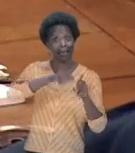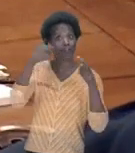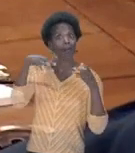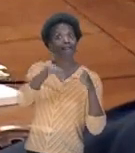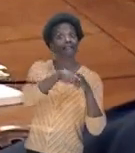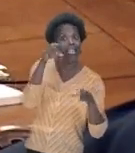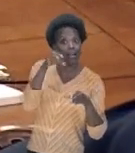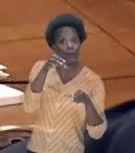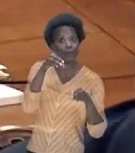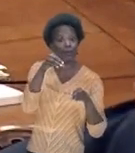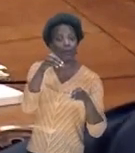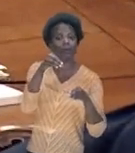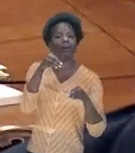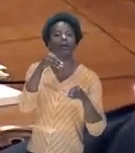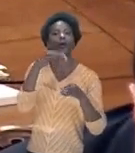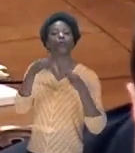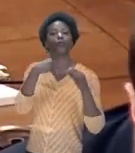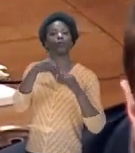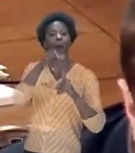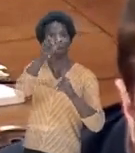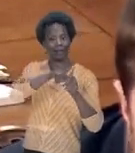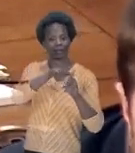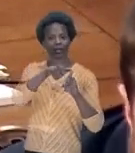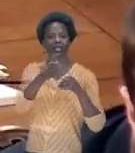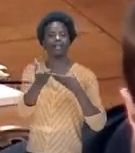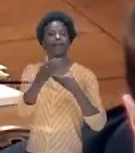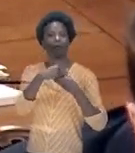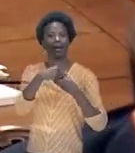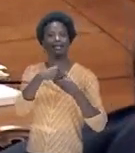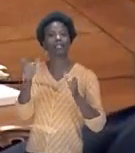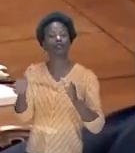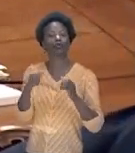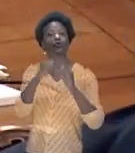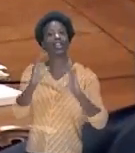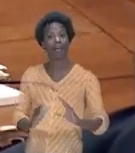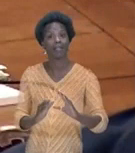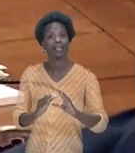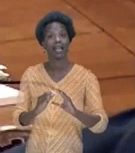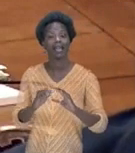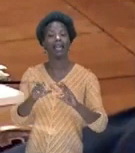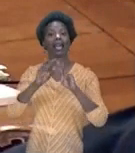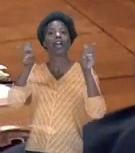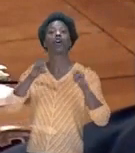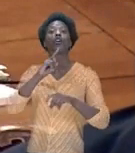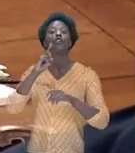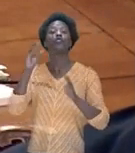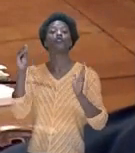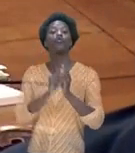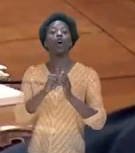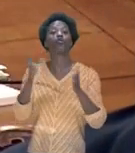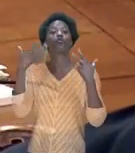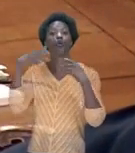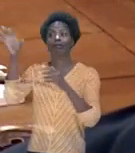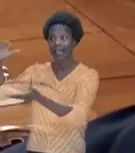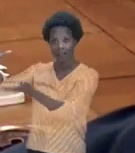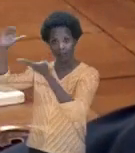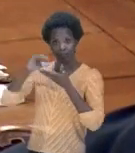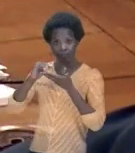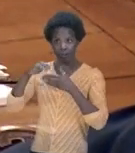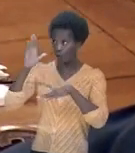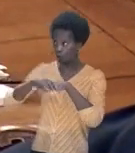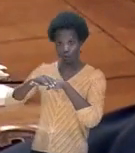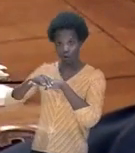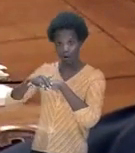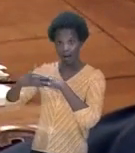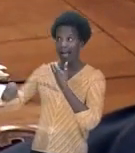cabinet. Vous ne nous avez pas répondu. Nous avons donc dû saisir la CADA. Elle nous a donné